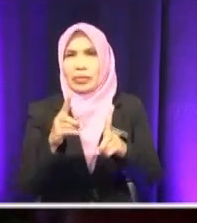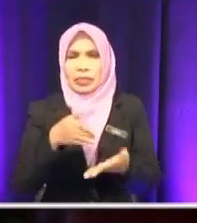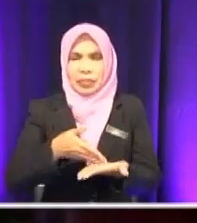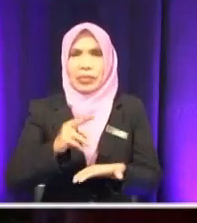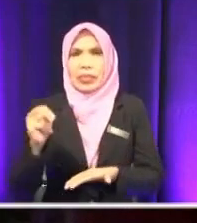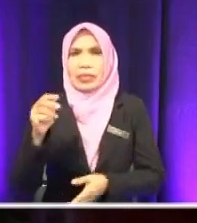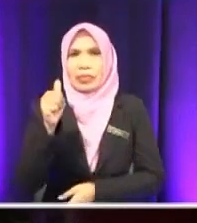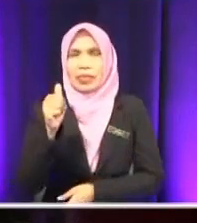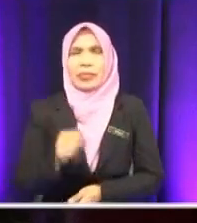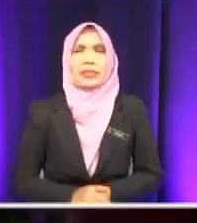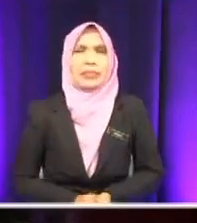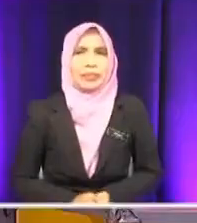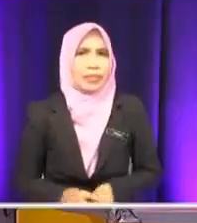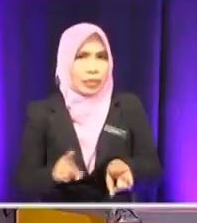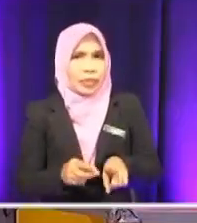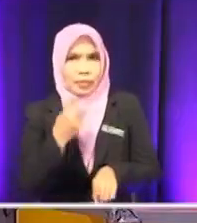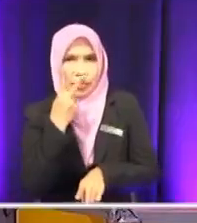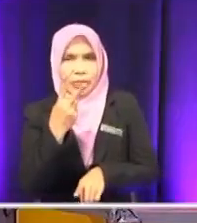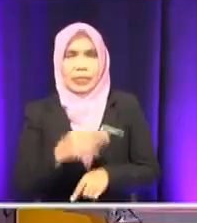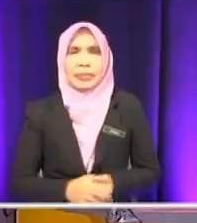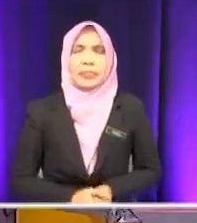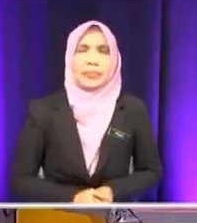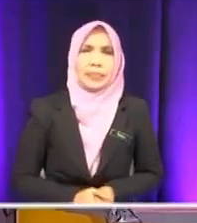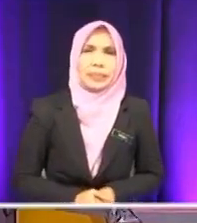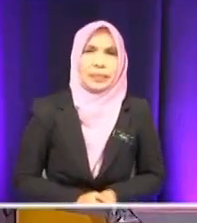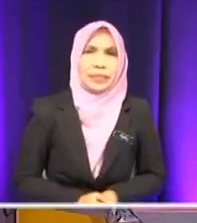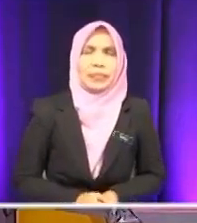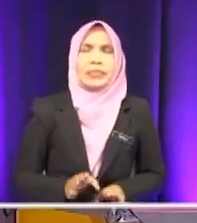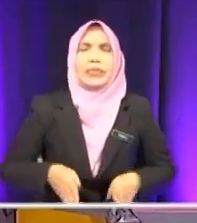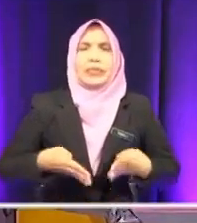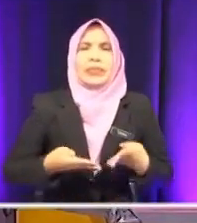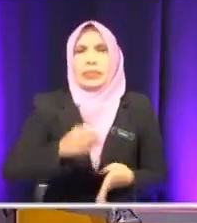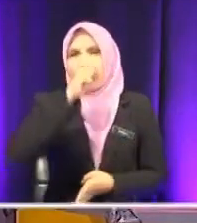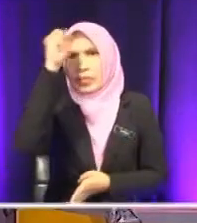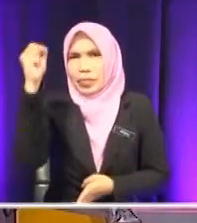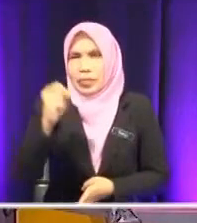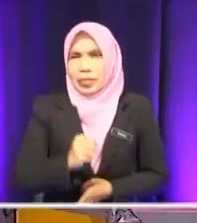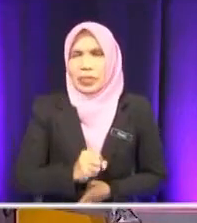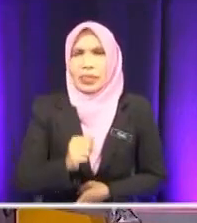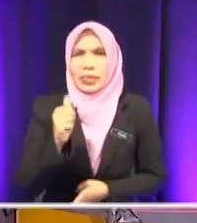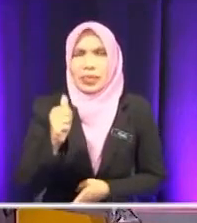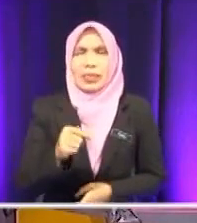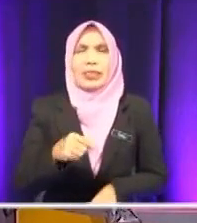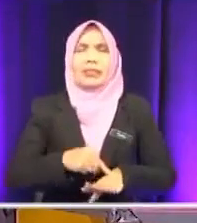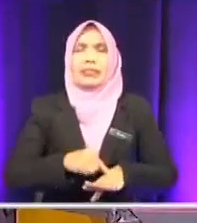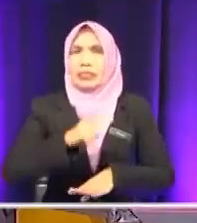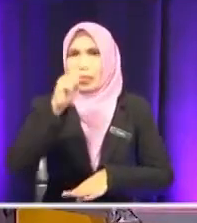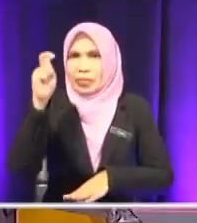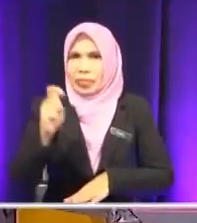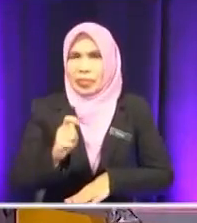sama-sama kita lihat pula bagaimana soal dan e ataupun soal yang bagian e ditanya kepada